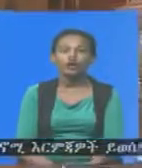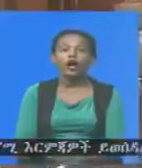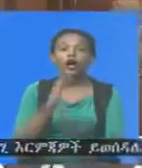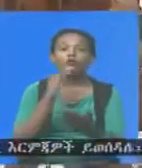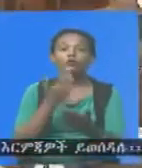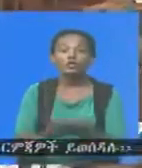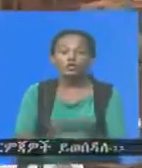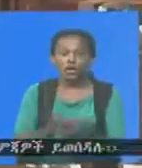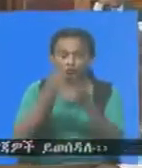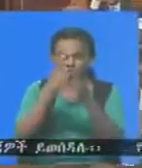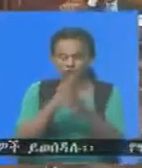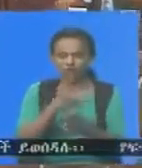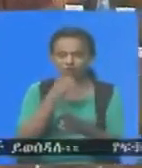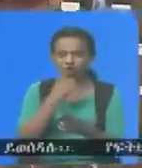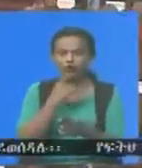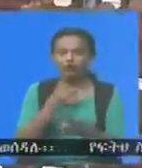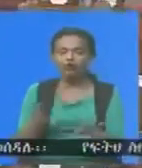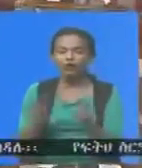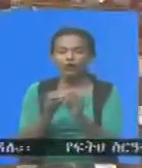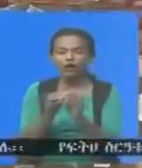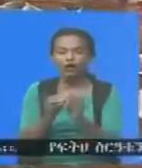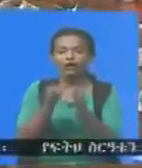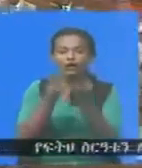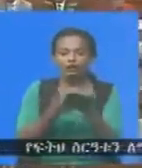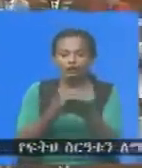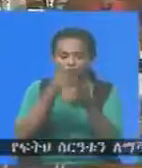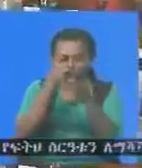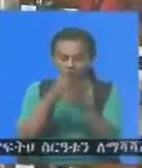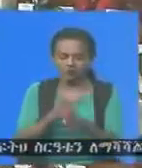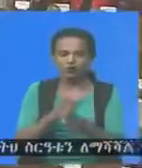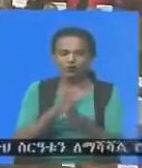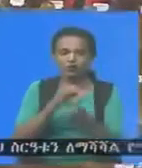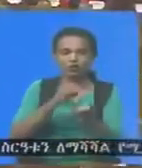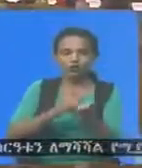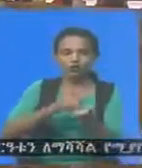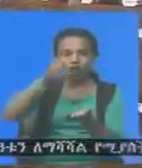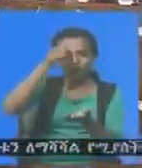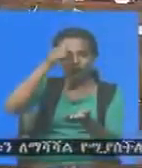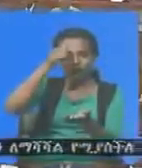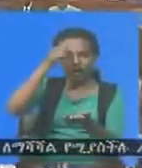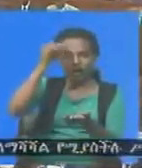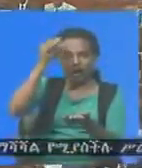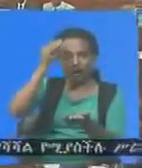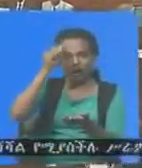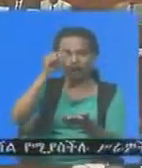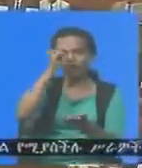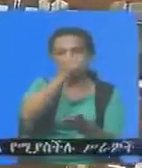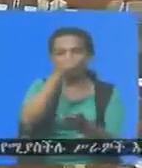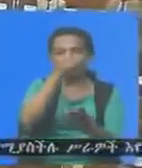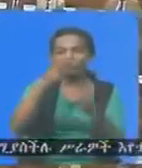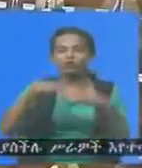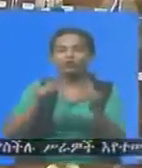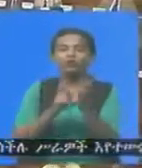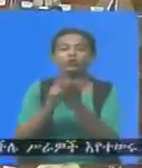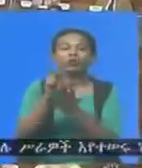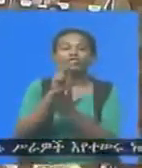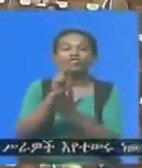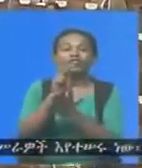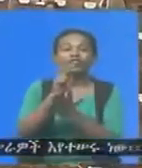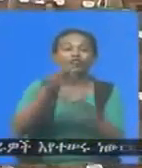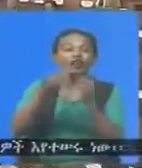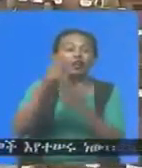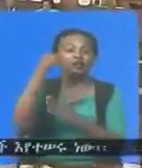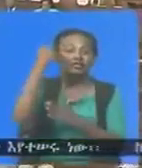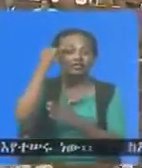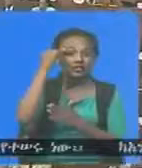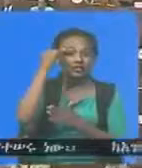አመሰግናለሁ ክብር አፈ ጉባኤ እንዲሁም ክብር ዶክተር አብይ አህመድ የኢትዮጵያ ፌደራላዊ ዲሞክራሲያዊ ሪፐብሊክ ጠቅላይ ሚኒስትር